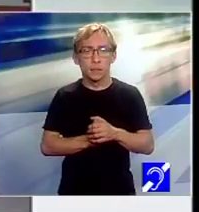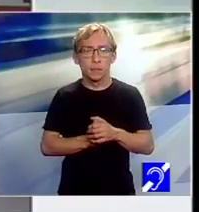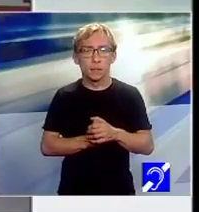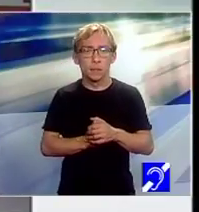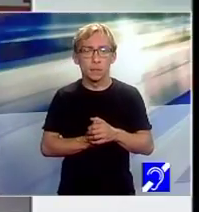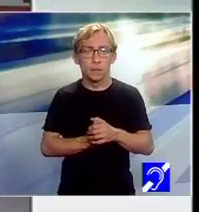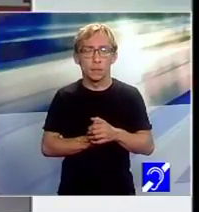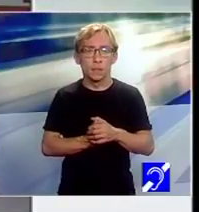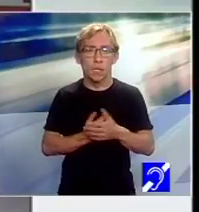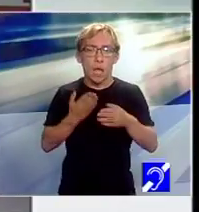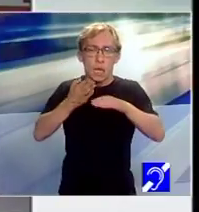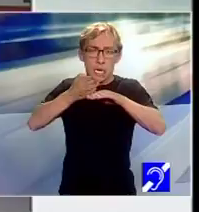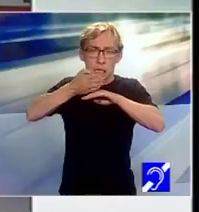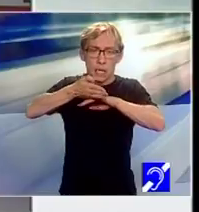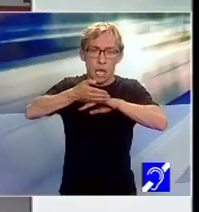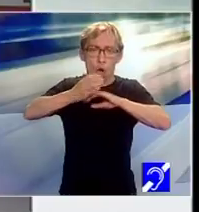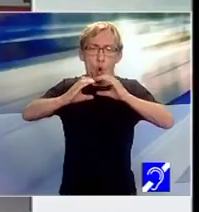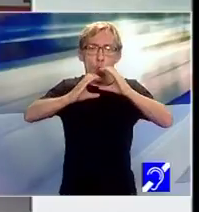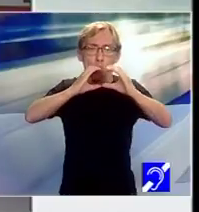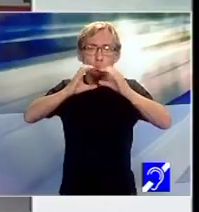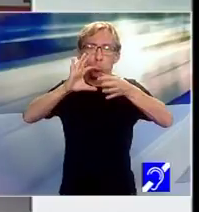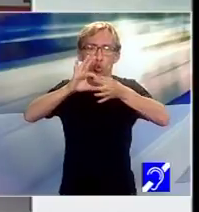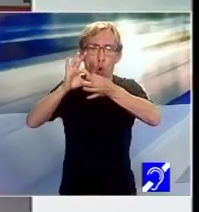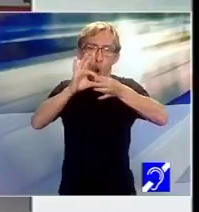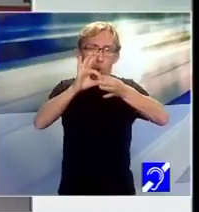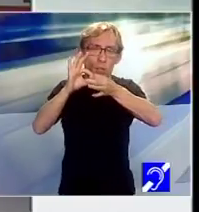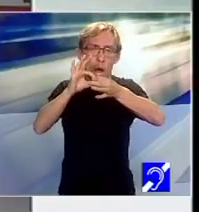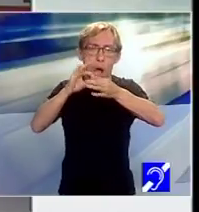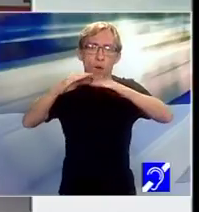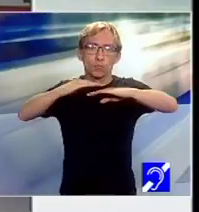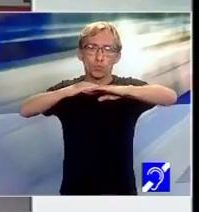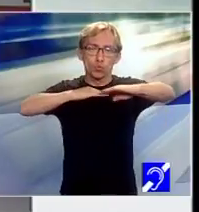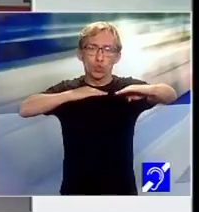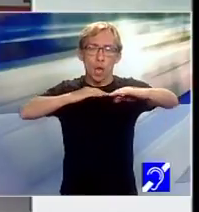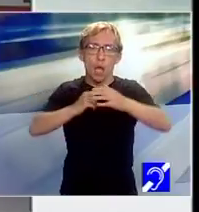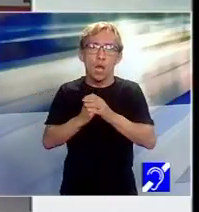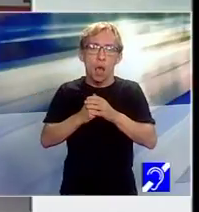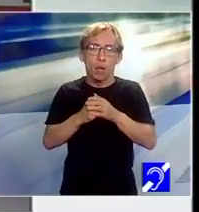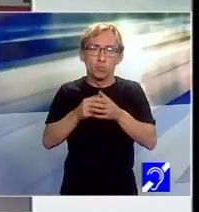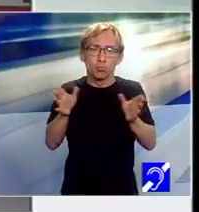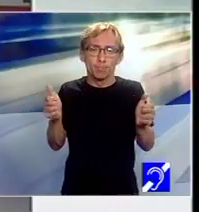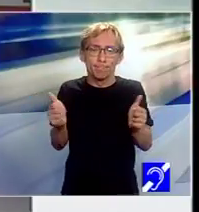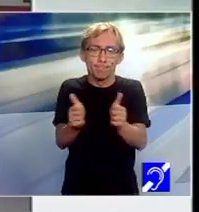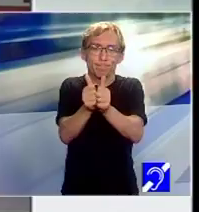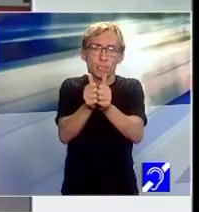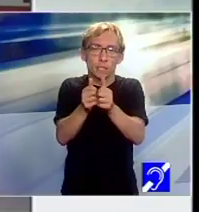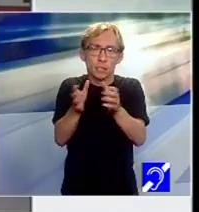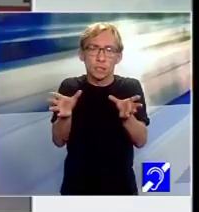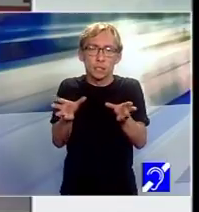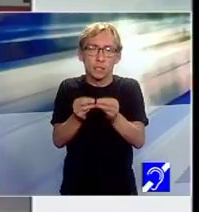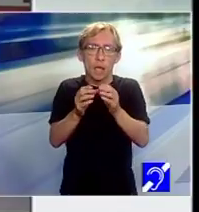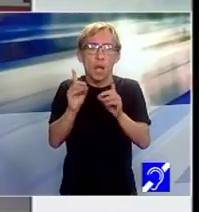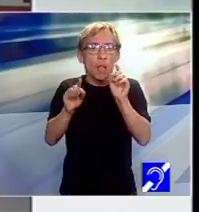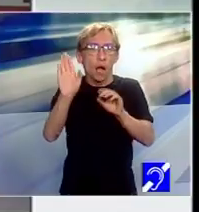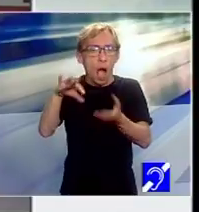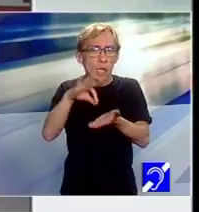cred că intrând în contact cu acest gen, se întâmplă o convertire. Dacă ai un pic de disponibilitate